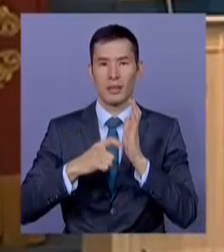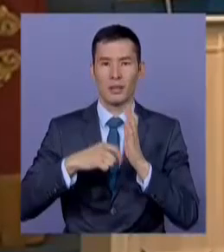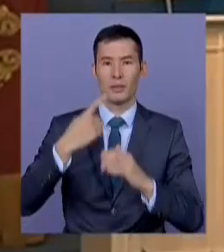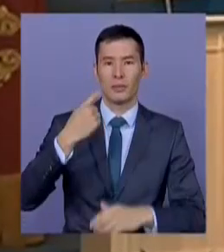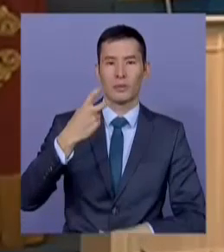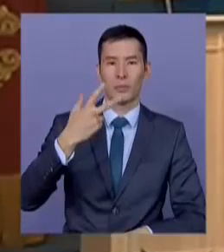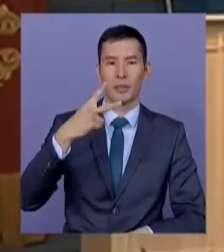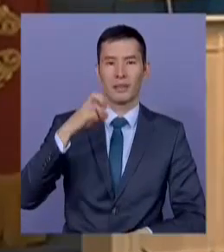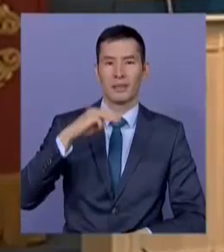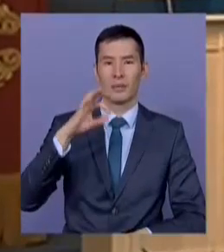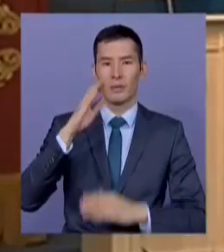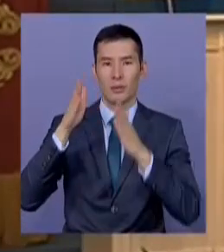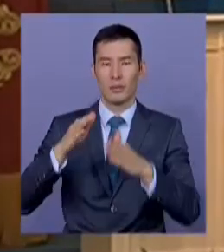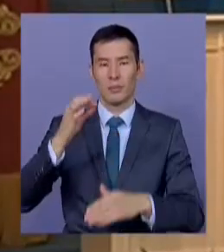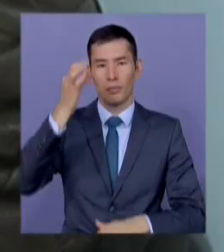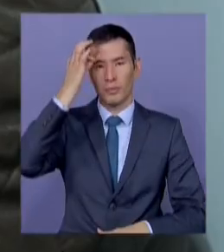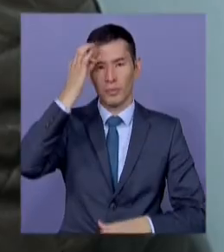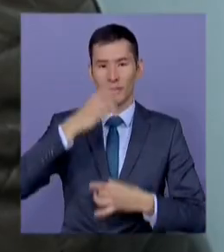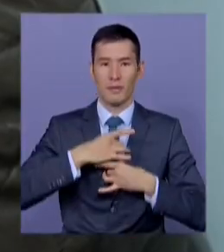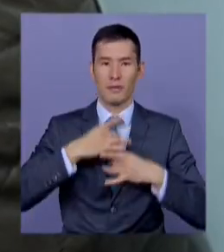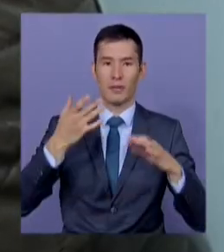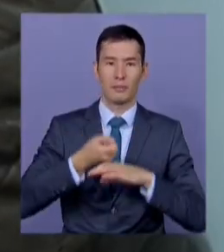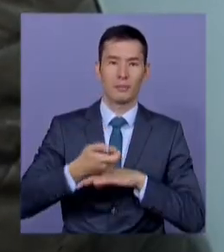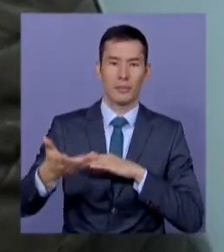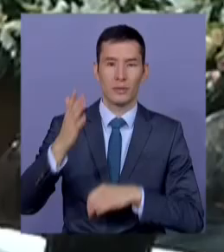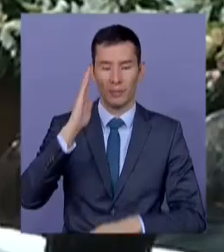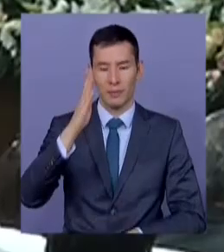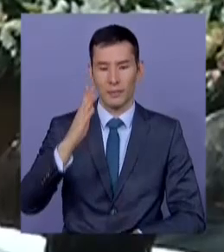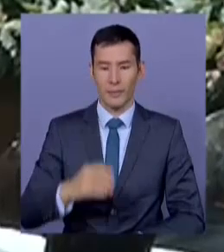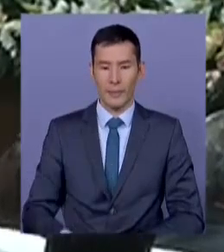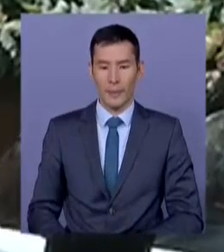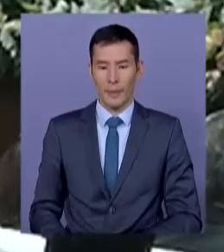125 жылдығы тойланады. Арнат Дүйсен, Ескендір Тоқсбаев, Алматы телеарнасы, Алматы облысынан.